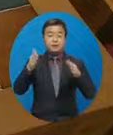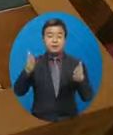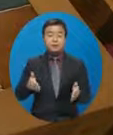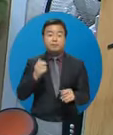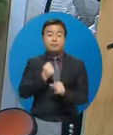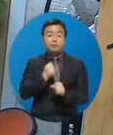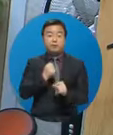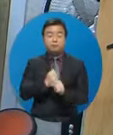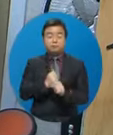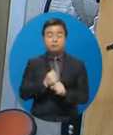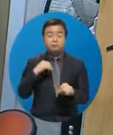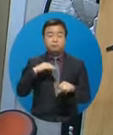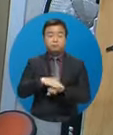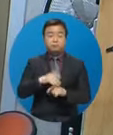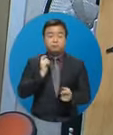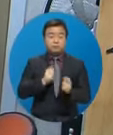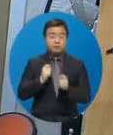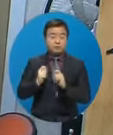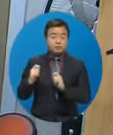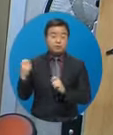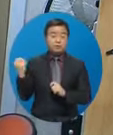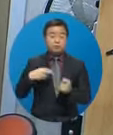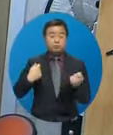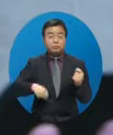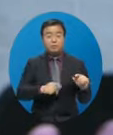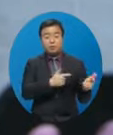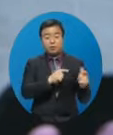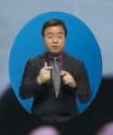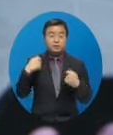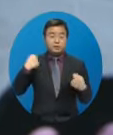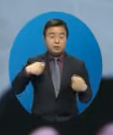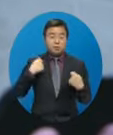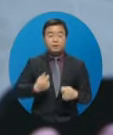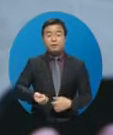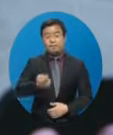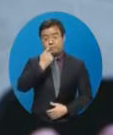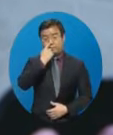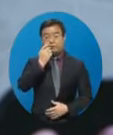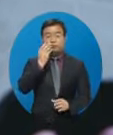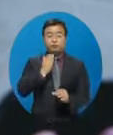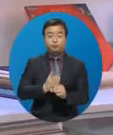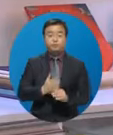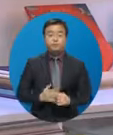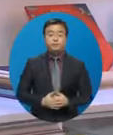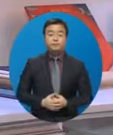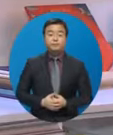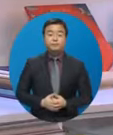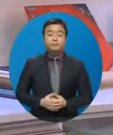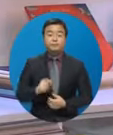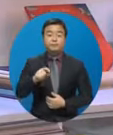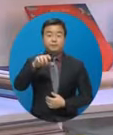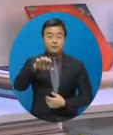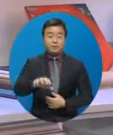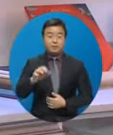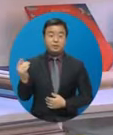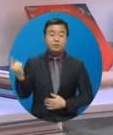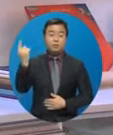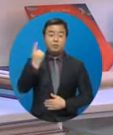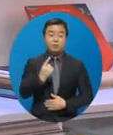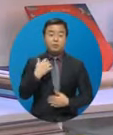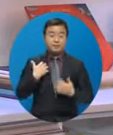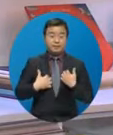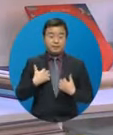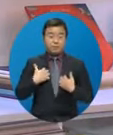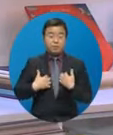꾸미기도 하고 악기 수업과 연기 수업 등 다양한 프로그램도 배울 수 있습니다. 여기 와서 게임도 하고